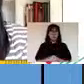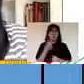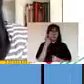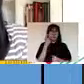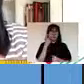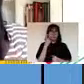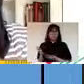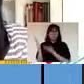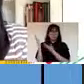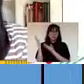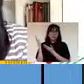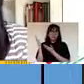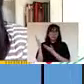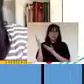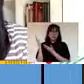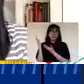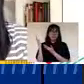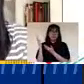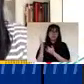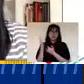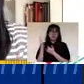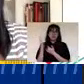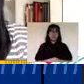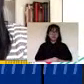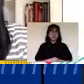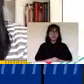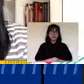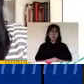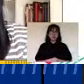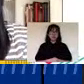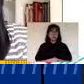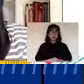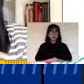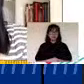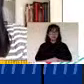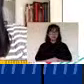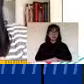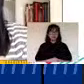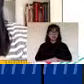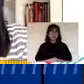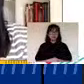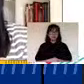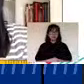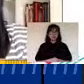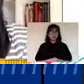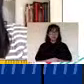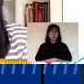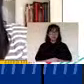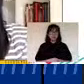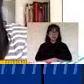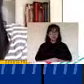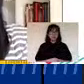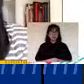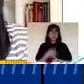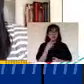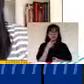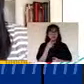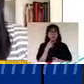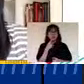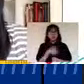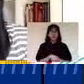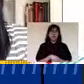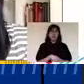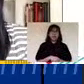enggak, sorry, maaf, tadi saya belum jelaskan. Kembali ke halaman berikutnya, halaman sebelumnya. Informasi infrastruktur digital di tanah air saat ini